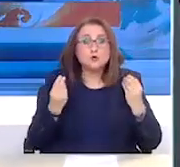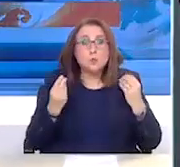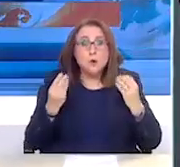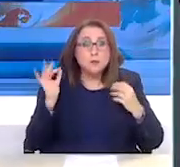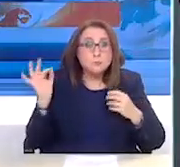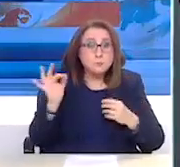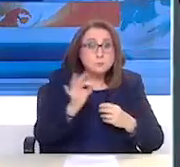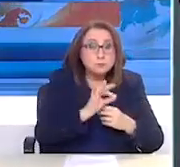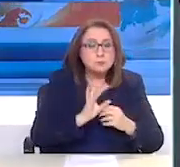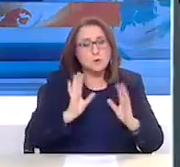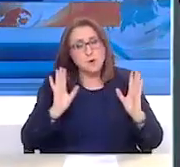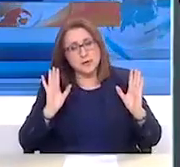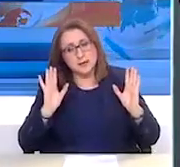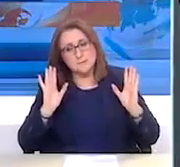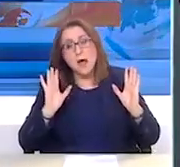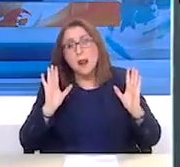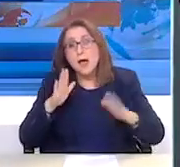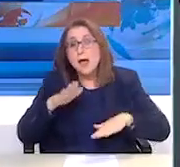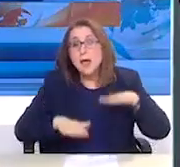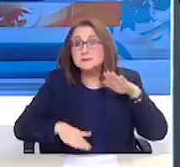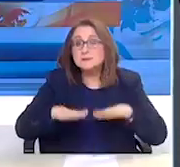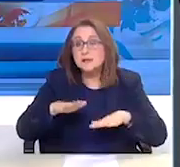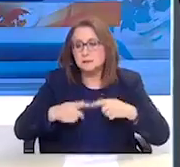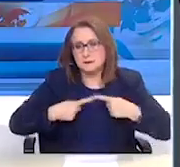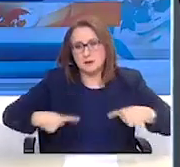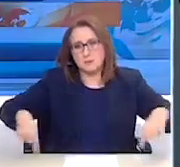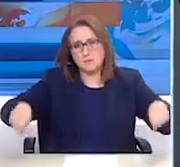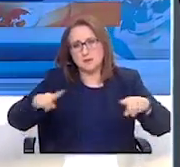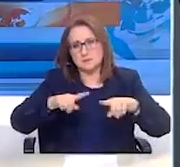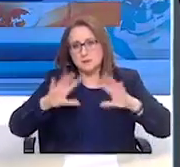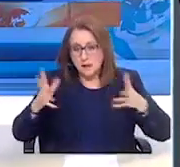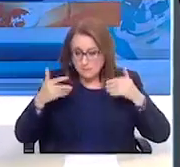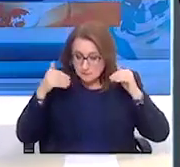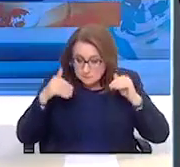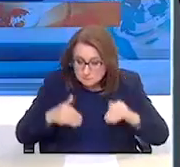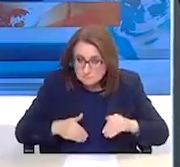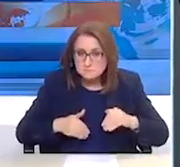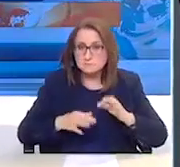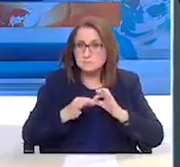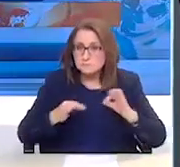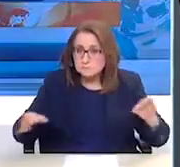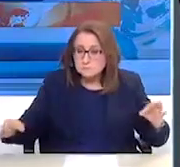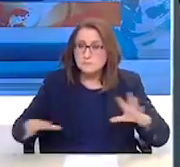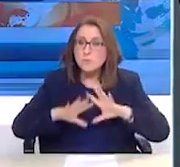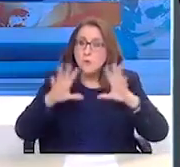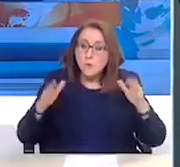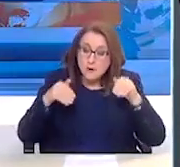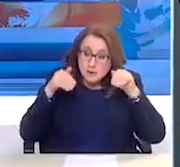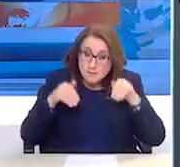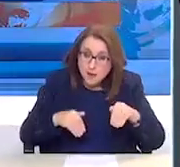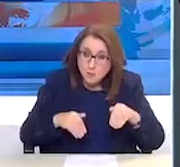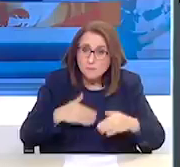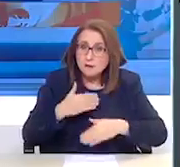ότι αυτή τη στιγμή με τα μέτρα που έχουμε πάρει και τηρούμε όλοι μας, ελπίζω όλοι μας,